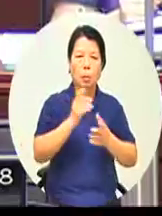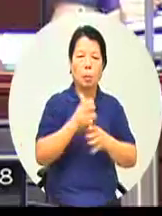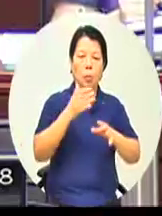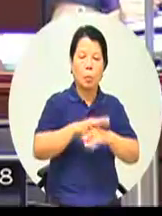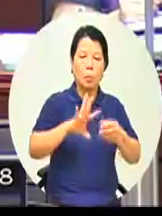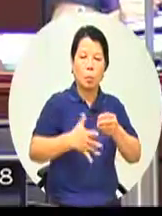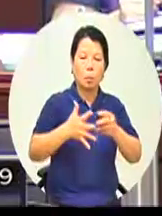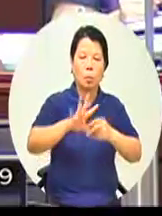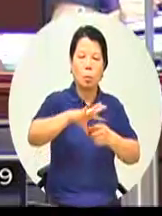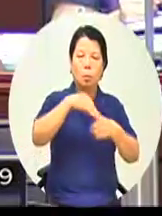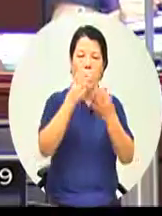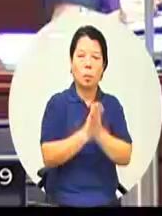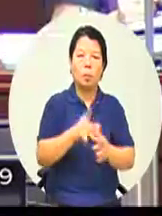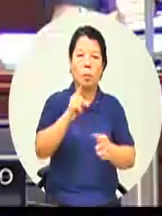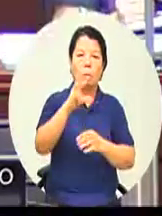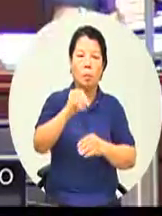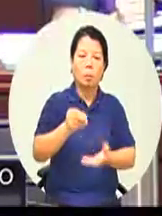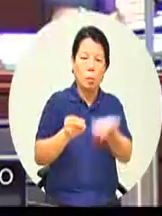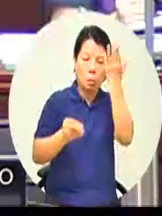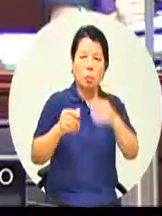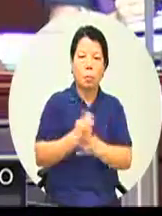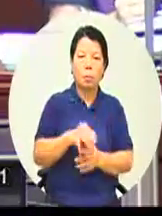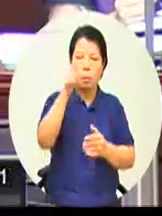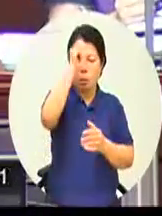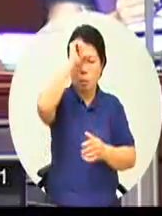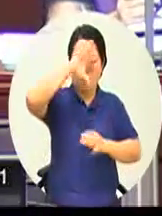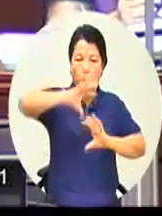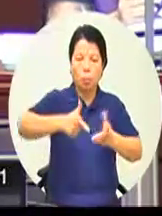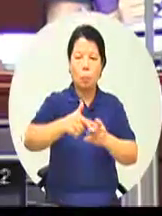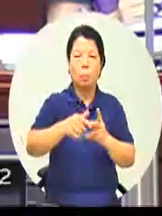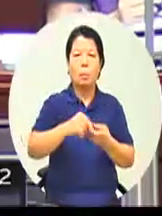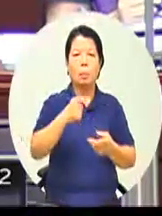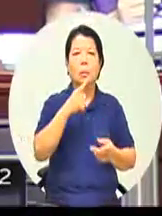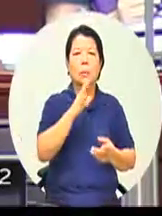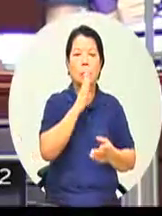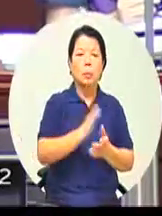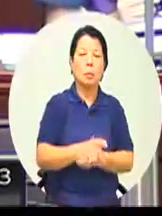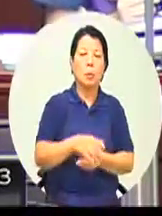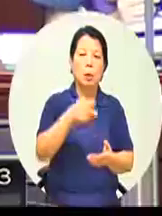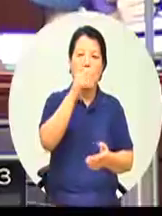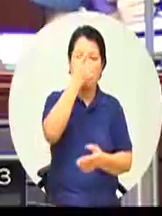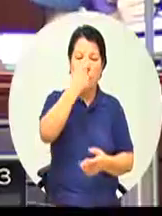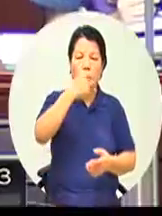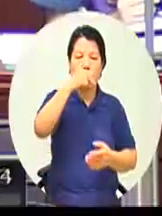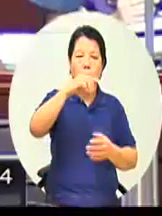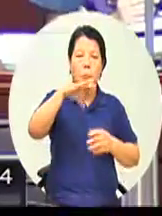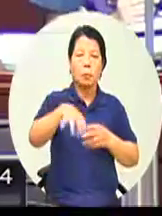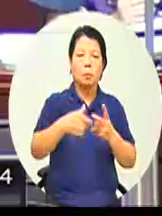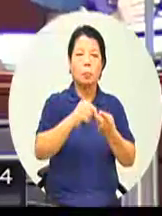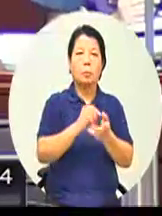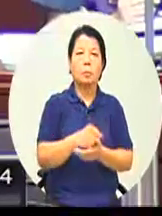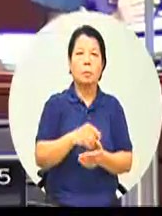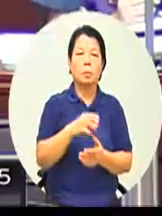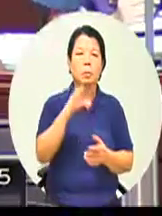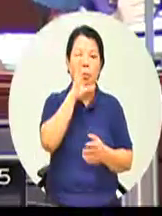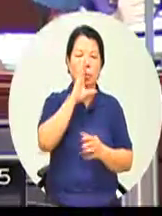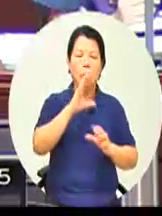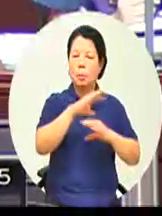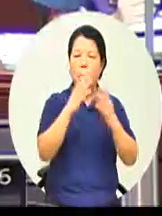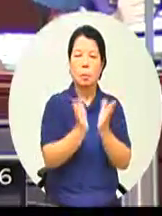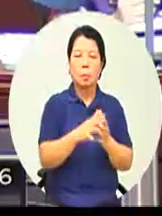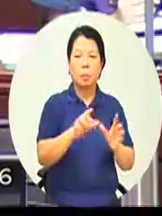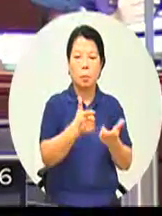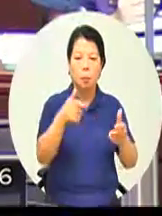学生，接下来就是印尼。那还有菲律宾、泰国、缅甸、柬埔寨，那我们都需要重视他们